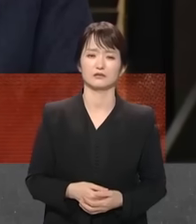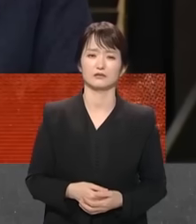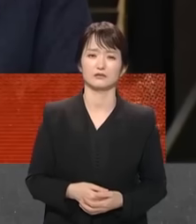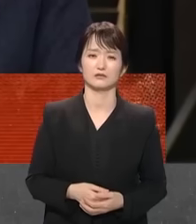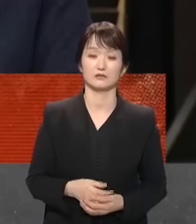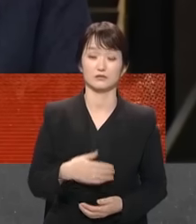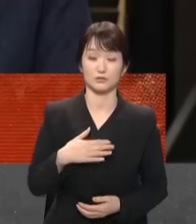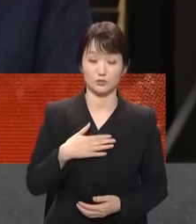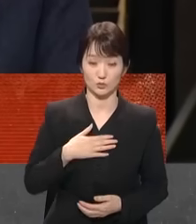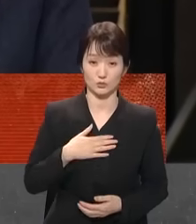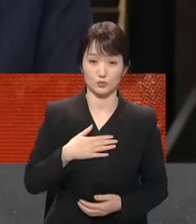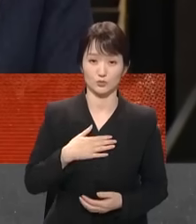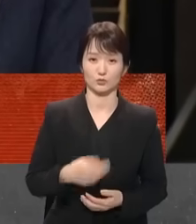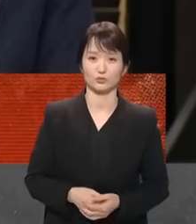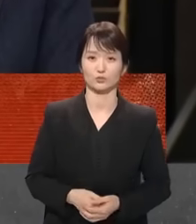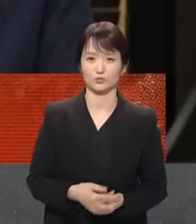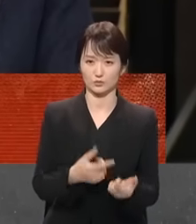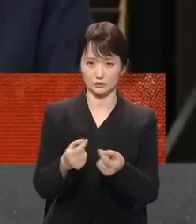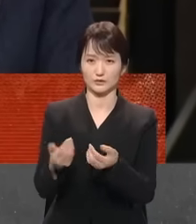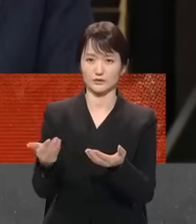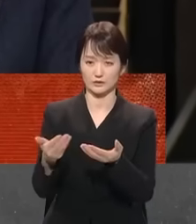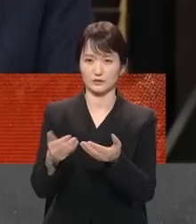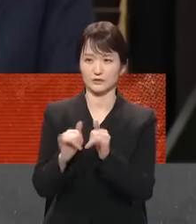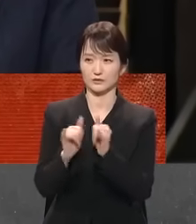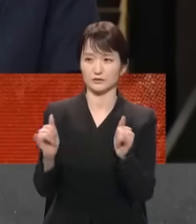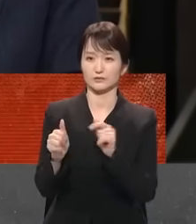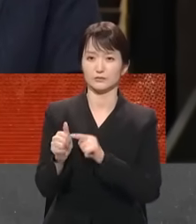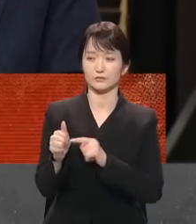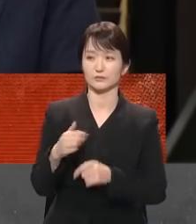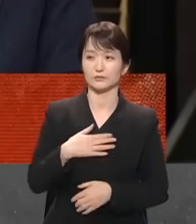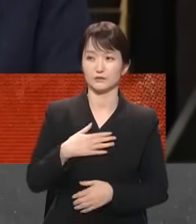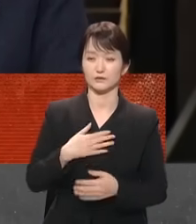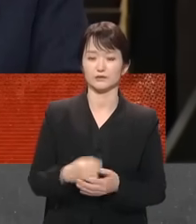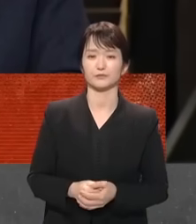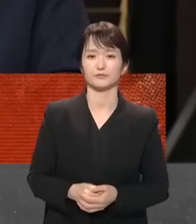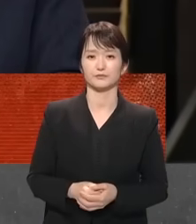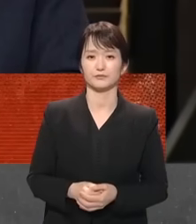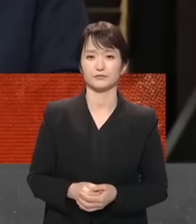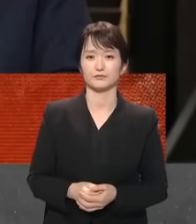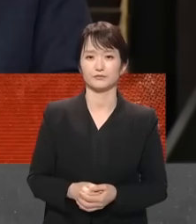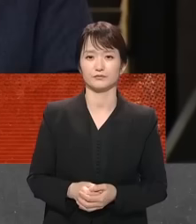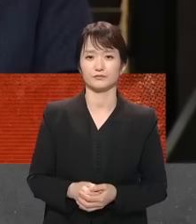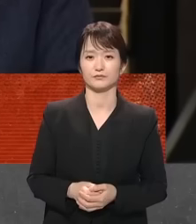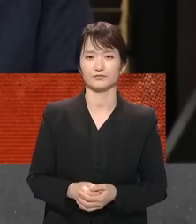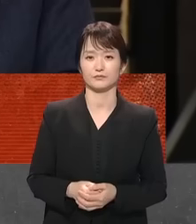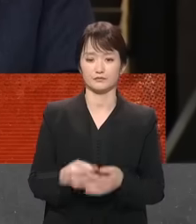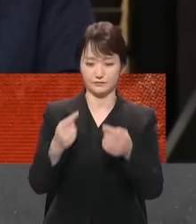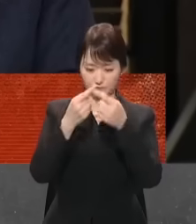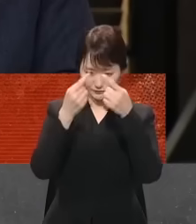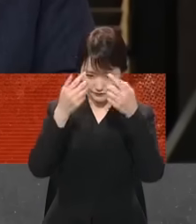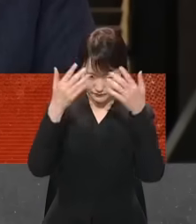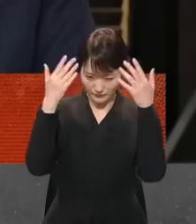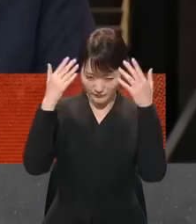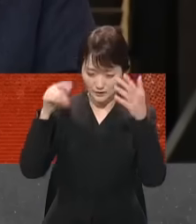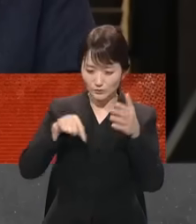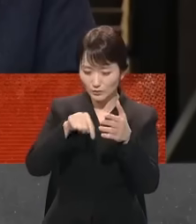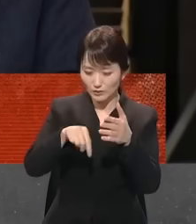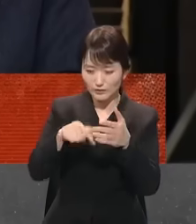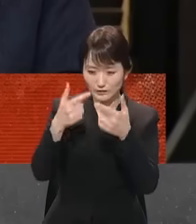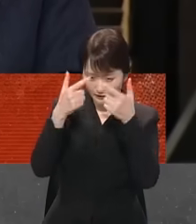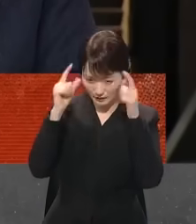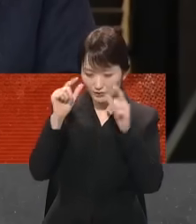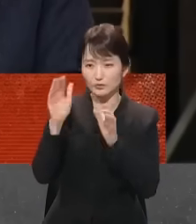업종에 있는 교수로서 뭐 저도 이제 저희 학교에 뭐 대학원생들 있고 그렇게 하는데 아 이거는 뭐